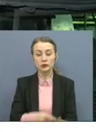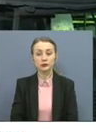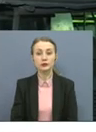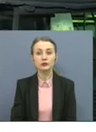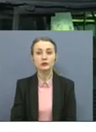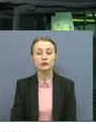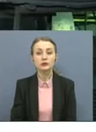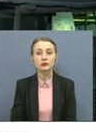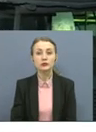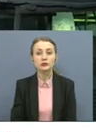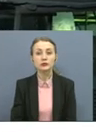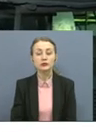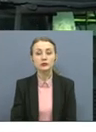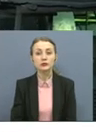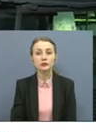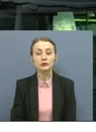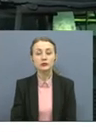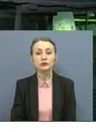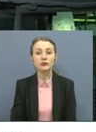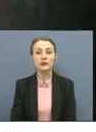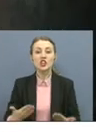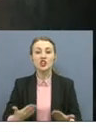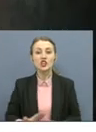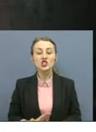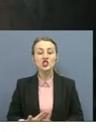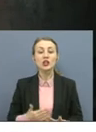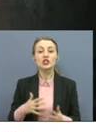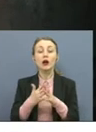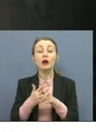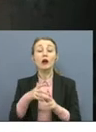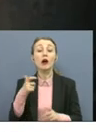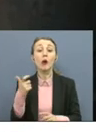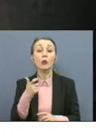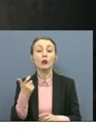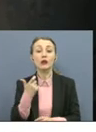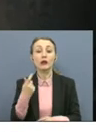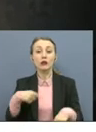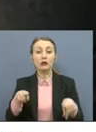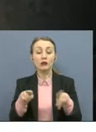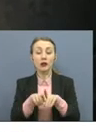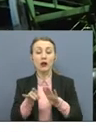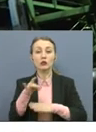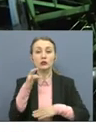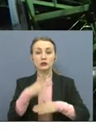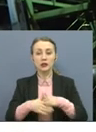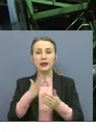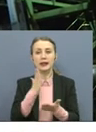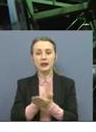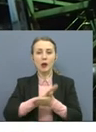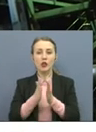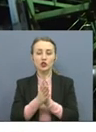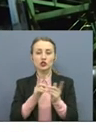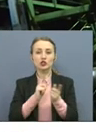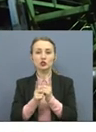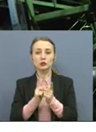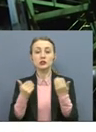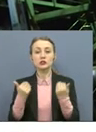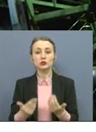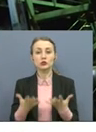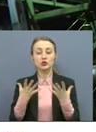үй коммуналдық саласында да түбегейлі өзгерістер орын алмақ. Бүгінгі таңда Атбасар қаласында 27 жылу беру қазандығы қызмет атқарады. Бірер